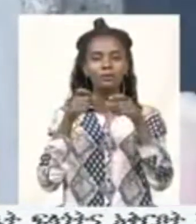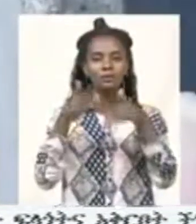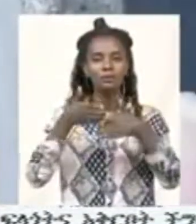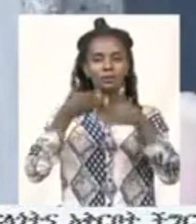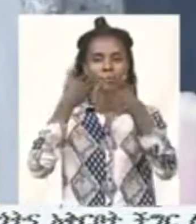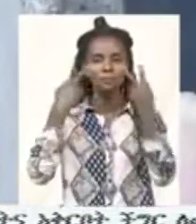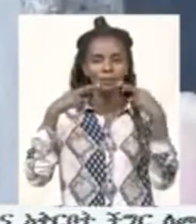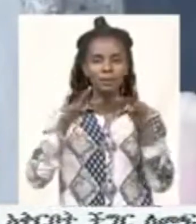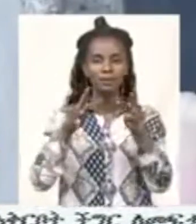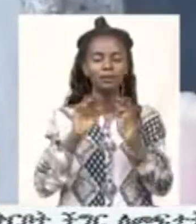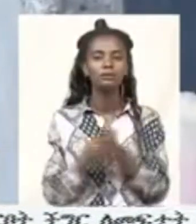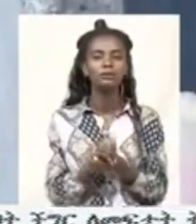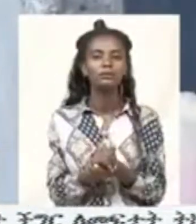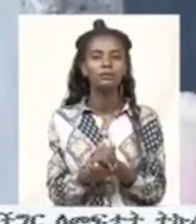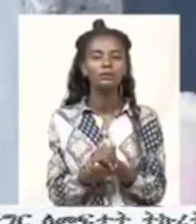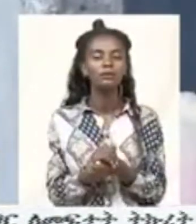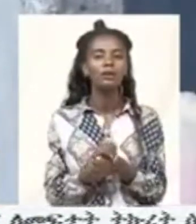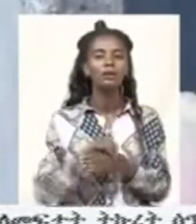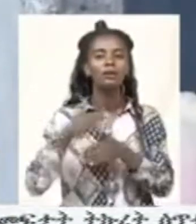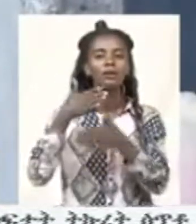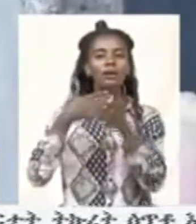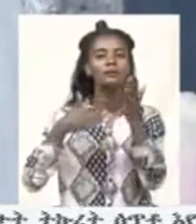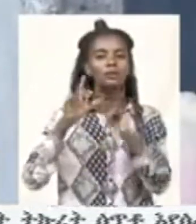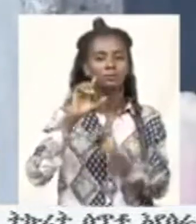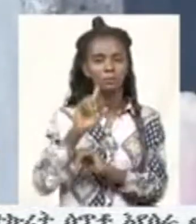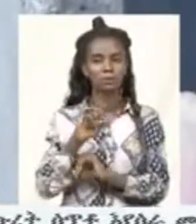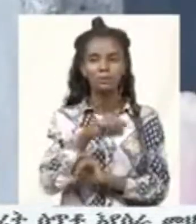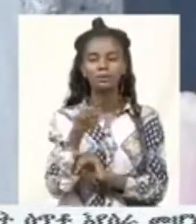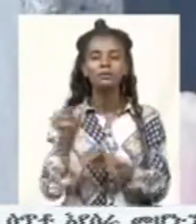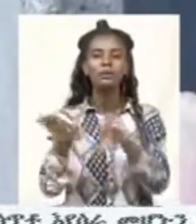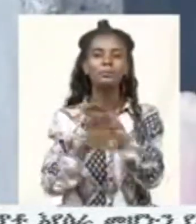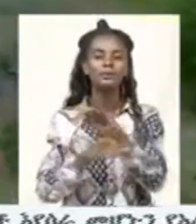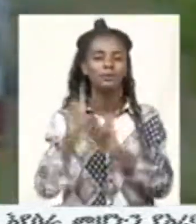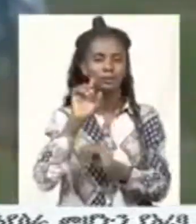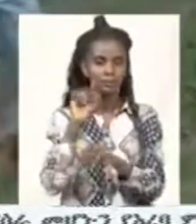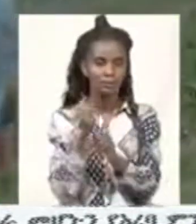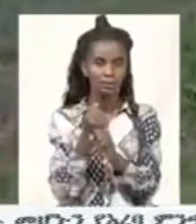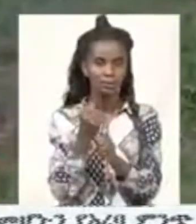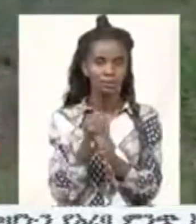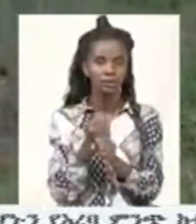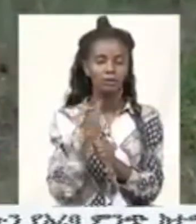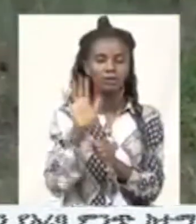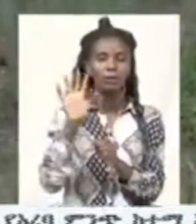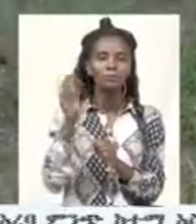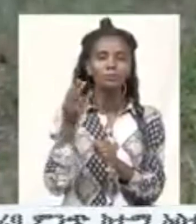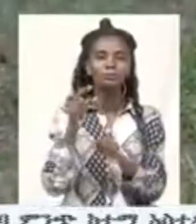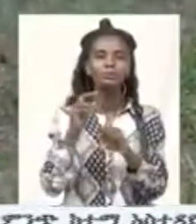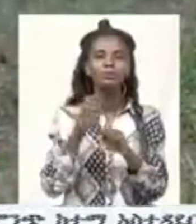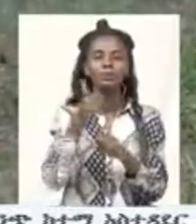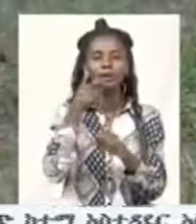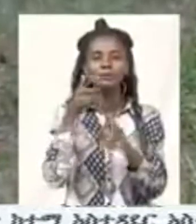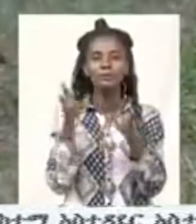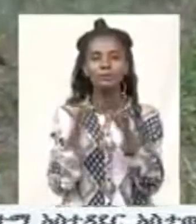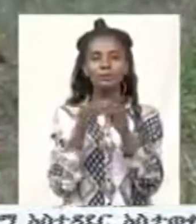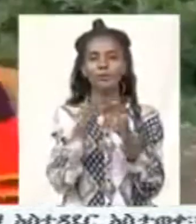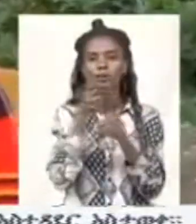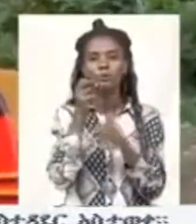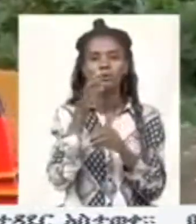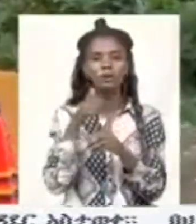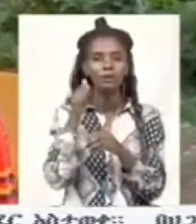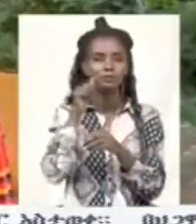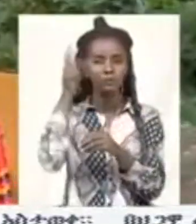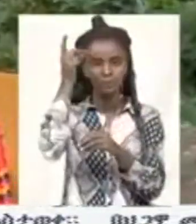በሚመለከት በከፊል ነው፣ ከነዛ የበታች ነው ስራው የተሰራው። የጋሞ ዞን ምክር ቤት ዋና አፈ ጉባኤ ወይዘሪት አለሚት